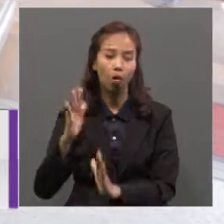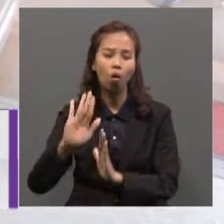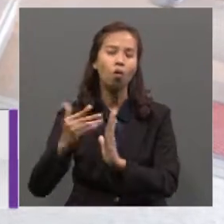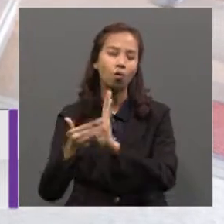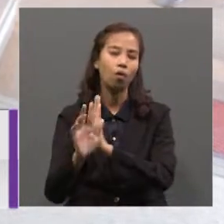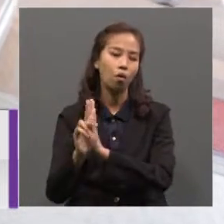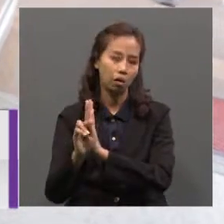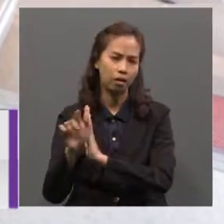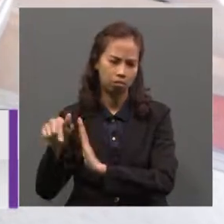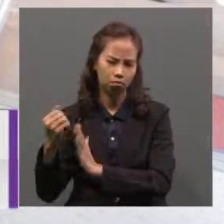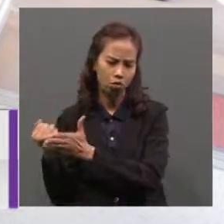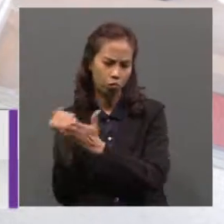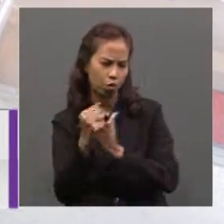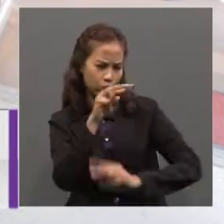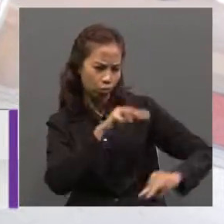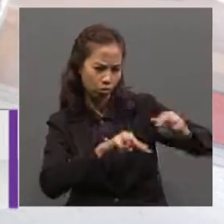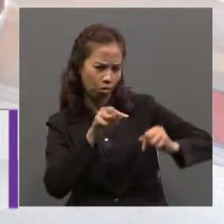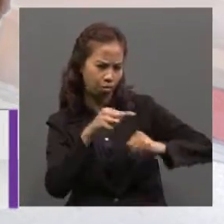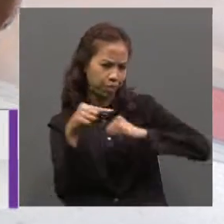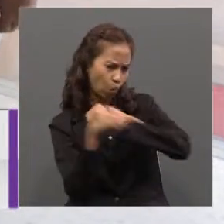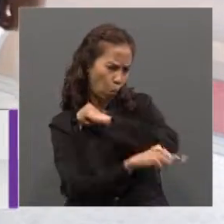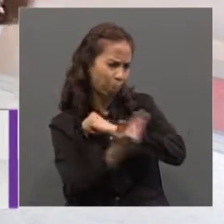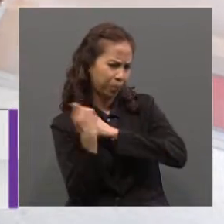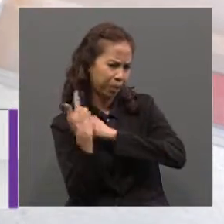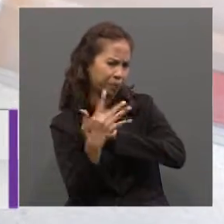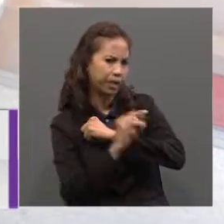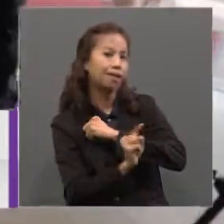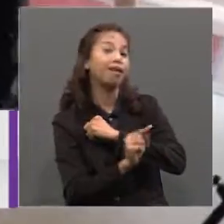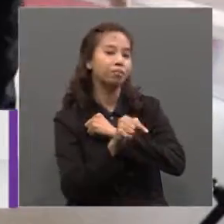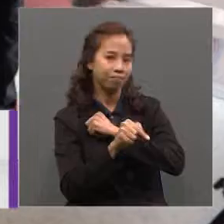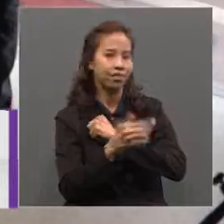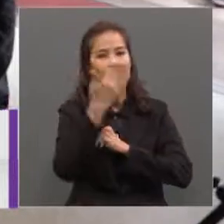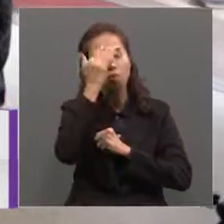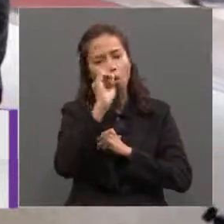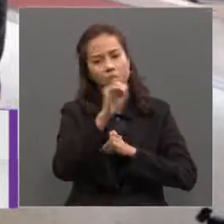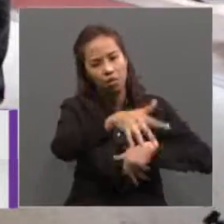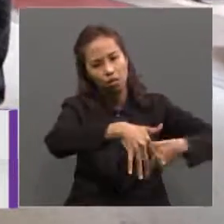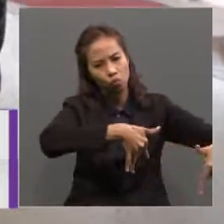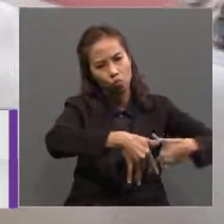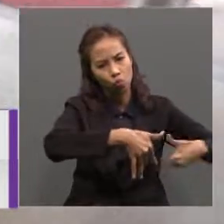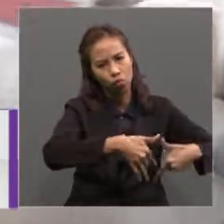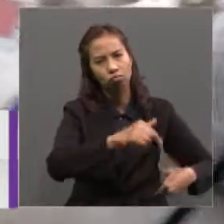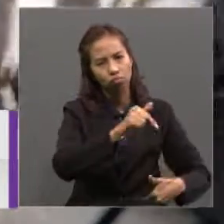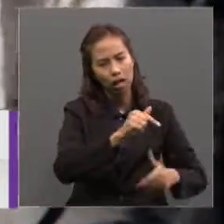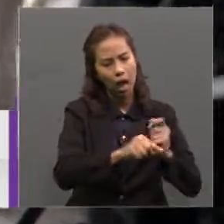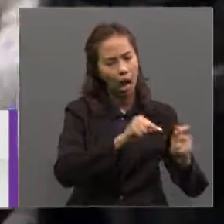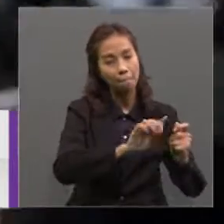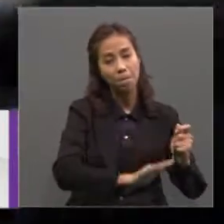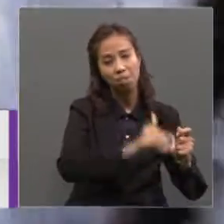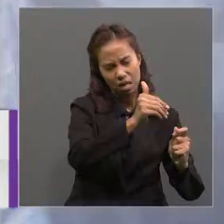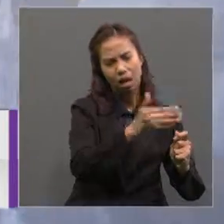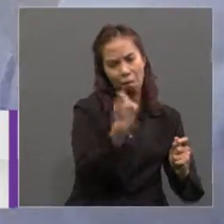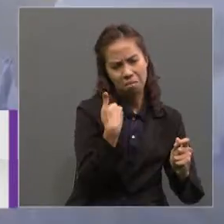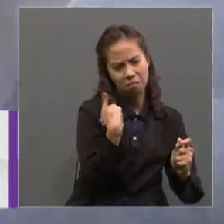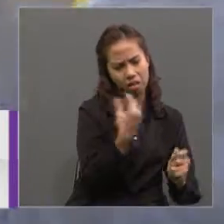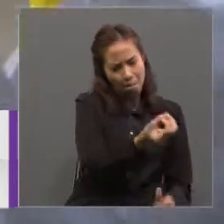ให้ตรวจสอบการทุจริตการเลือกตั้งล่วงหน้าในครั้งนี้ภายหลังจากที่มีชาวบ้านที่ตำบลสาวัตถีอำเภอเมืองจังหวัดขอนแก่นมาร้